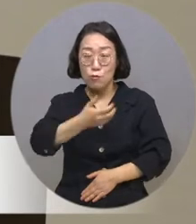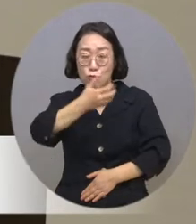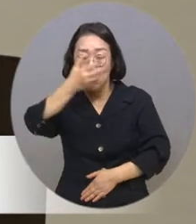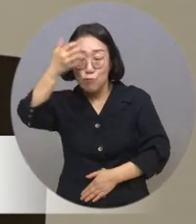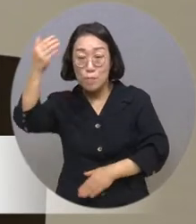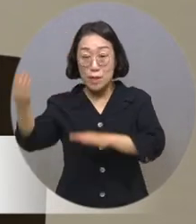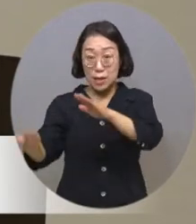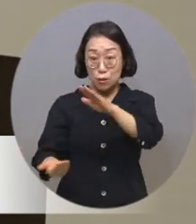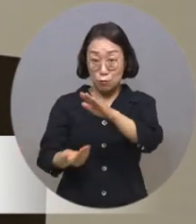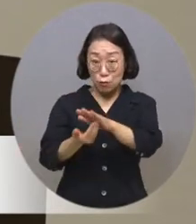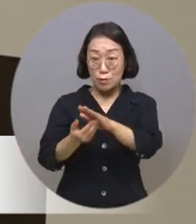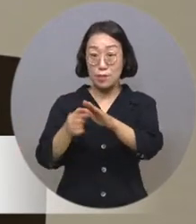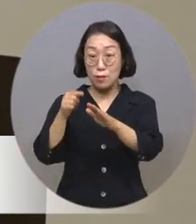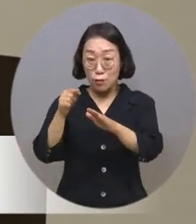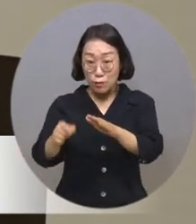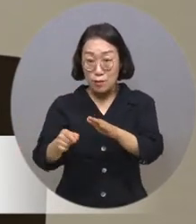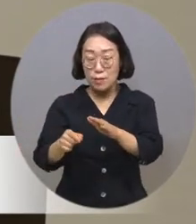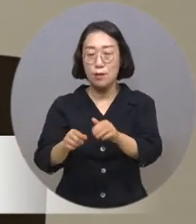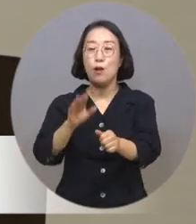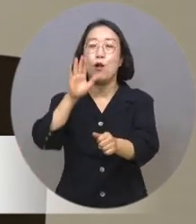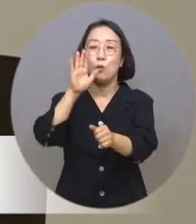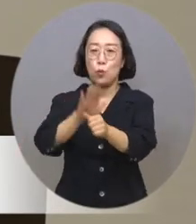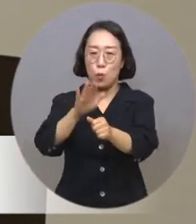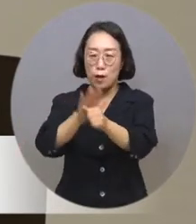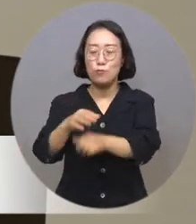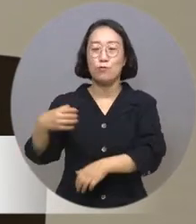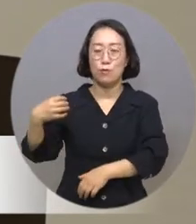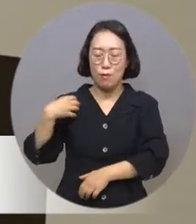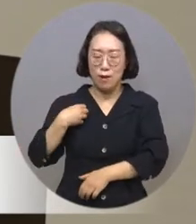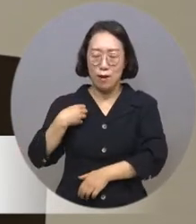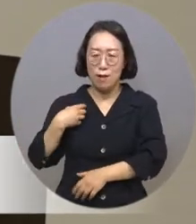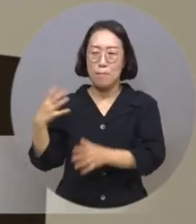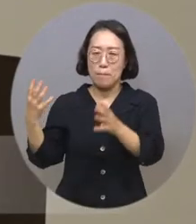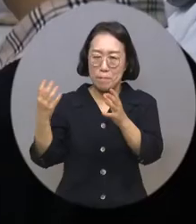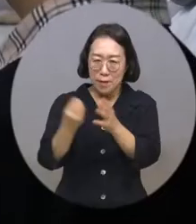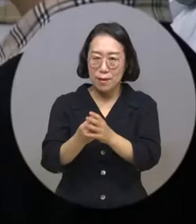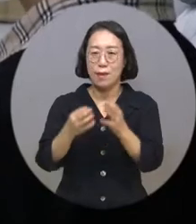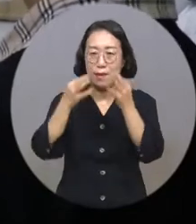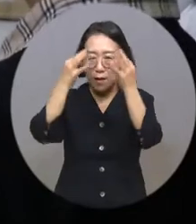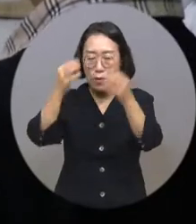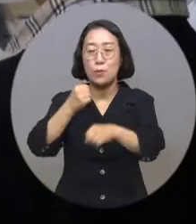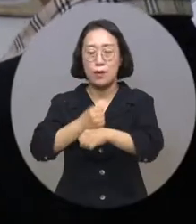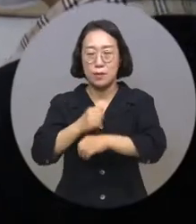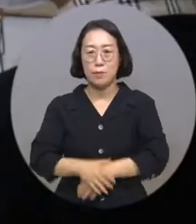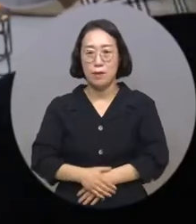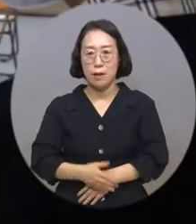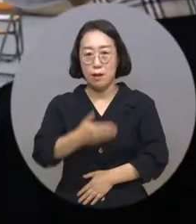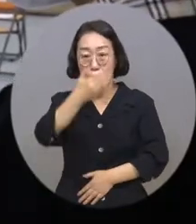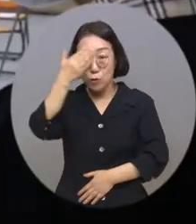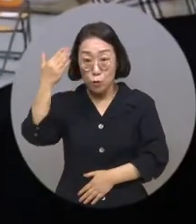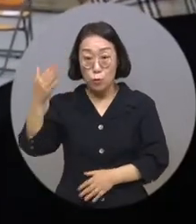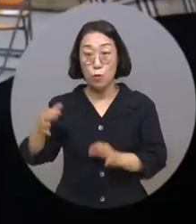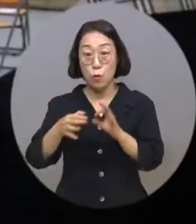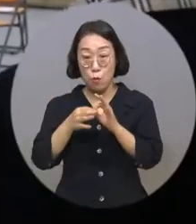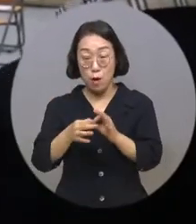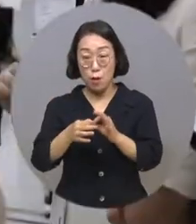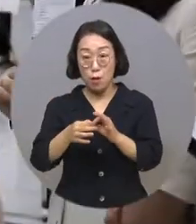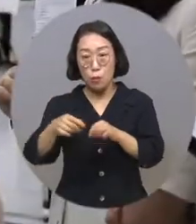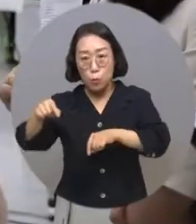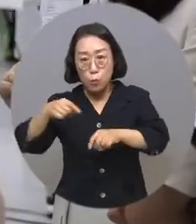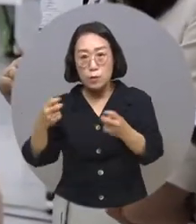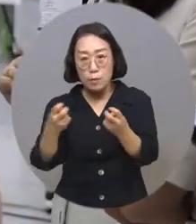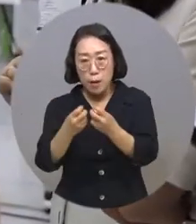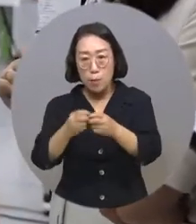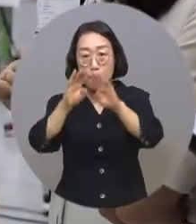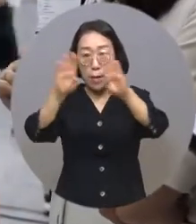잘 이루어지도록 징검다리 역할을 충실해 나가겠습니다. 청소년 정책 박람회는 청소년들이